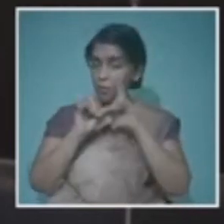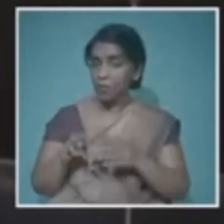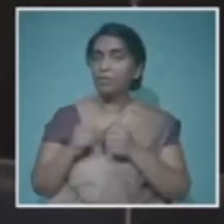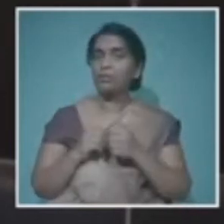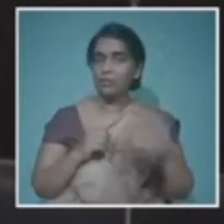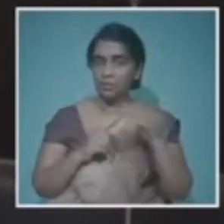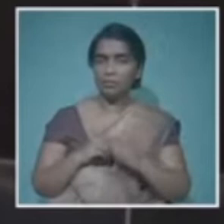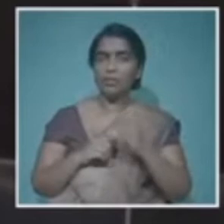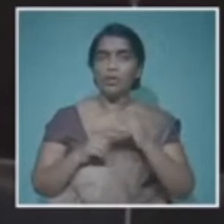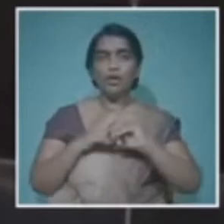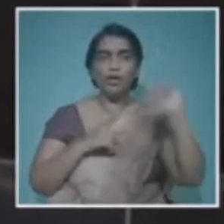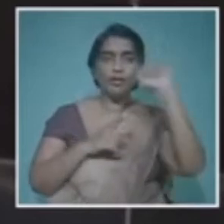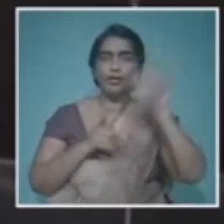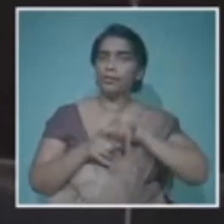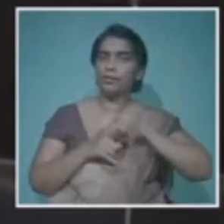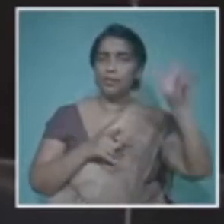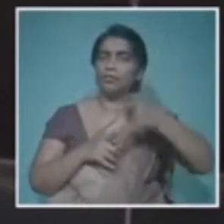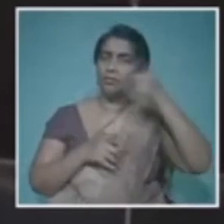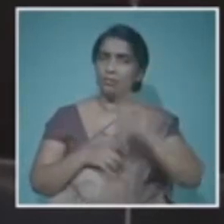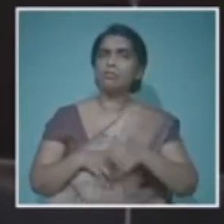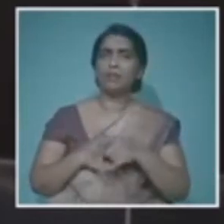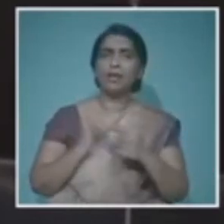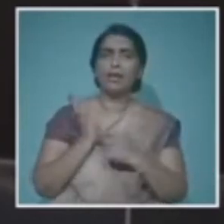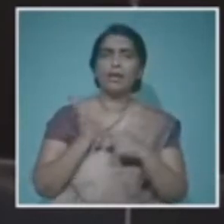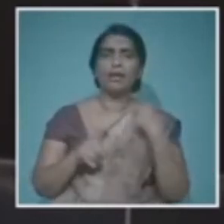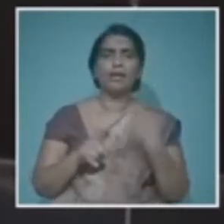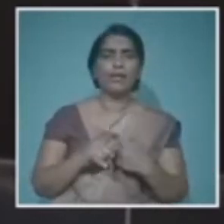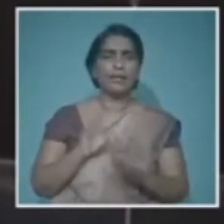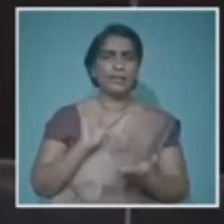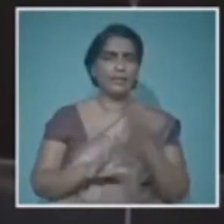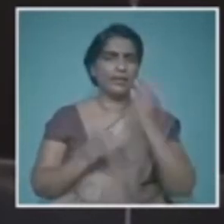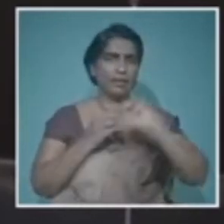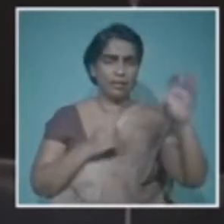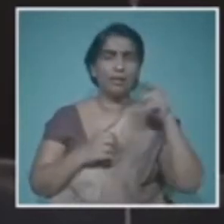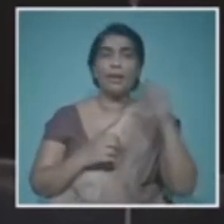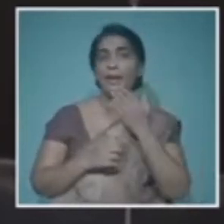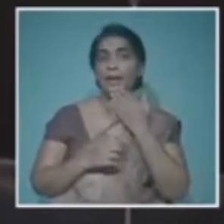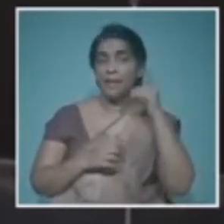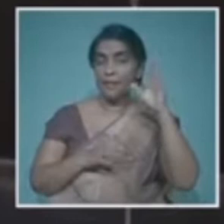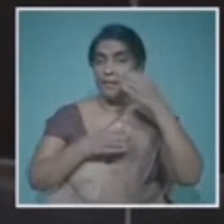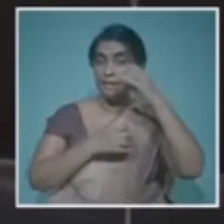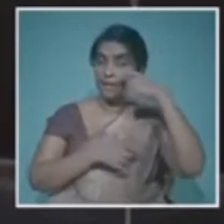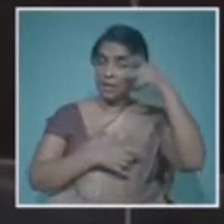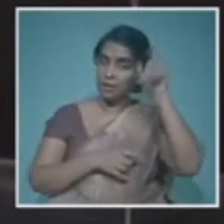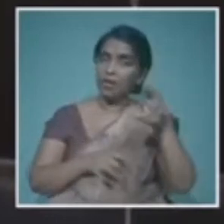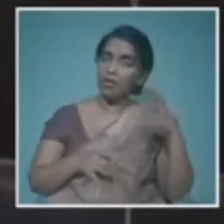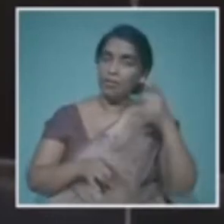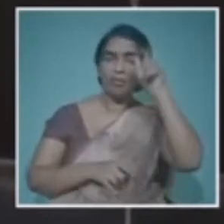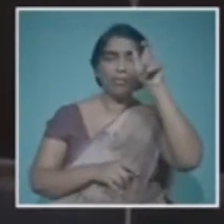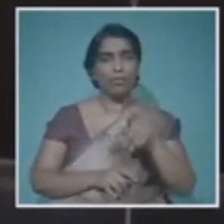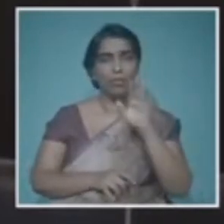හිතමු බටහිර රටකට ගියයි කියලා. ඉතින් අනිවාර්යයෙන්ම මීට වඩා ටැක්ස් එකක් වැටෙනවා ඒගොල්ලන්ට. ඇමරිකා එක්සත් ජනපදයේ විද්‍යාඥයෙක් වුණත් කුමන පුද්ගලයෙක්